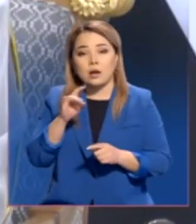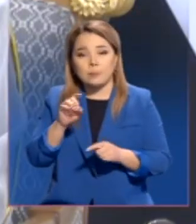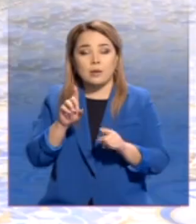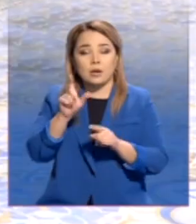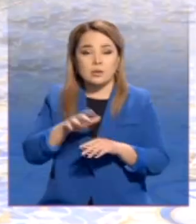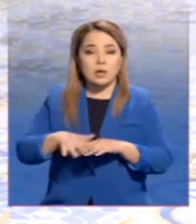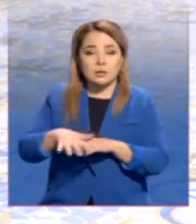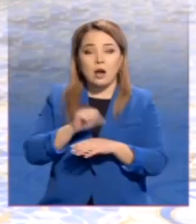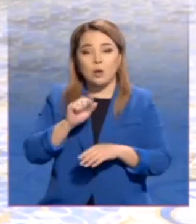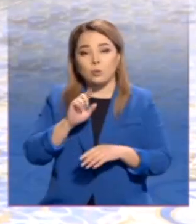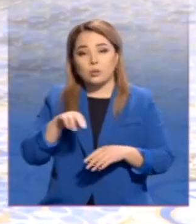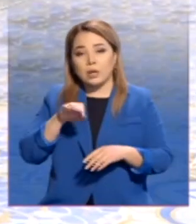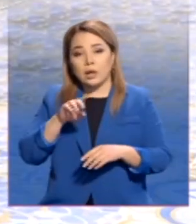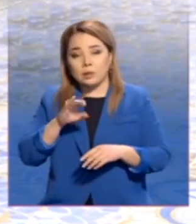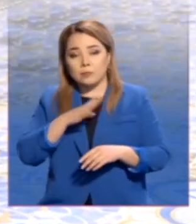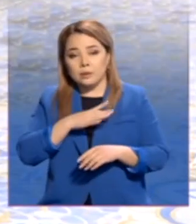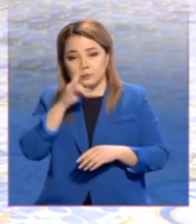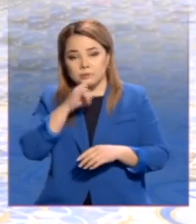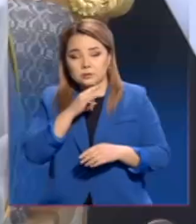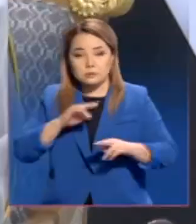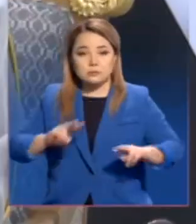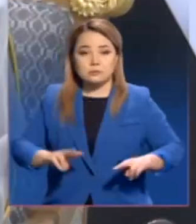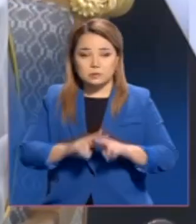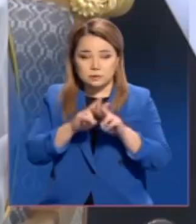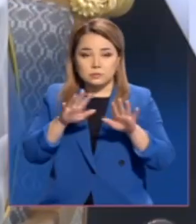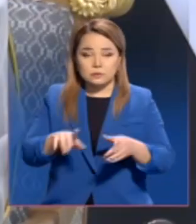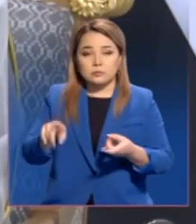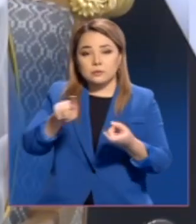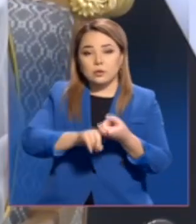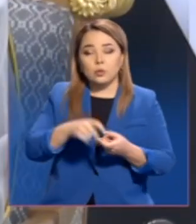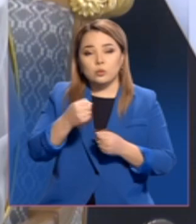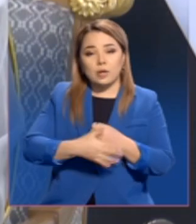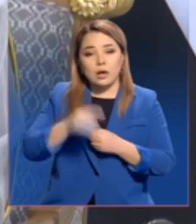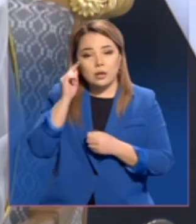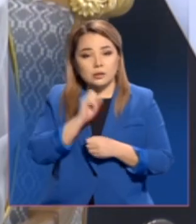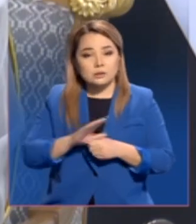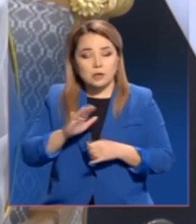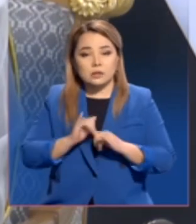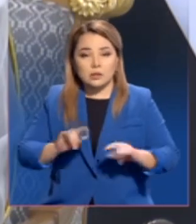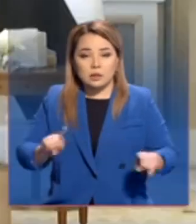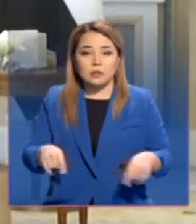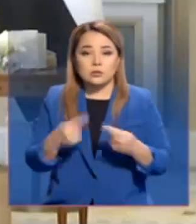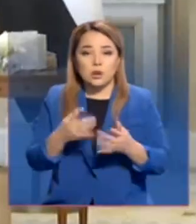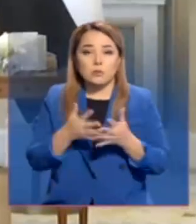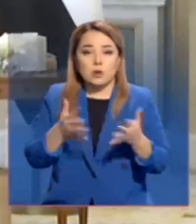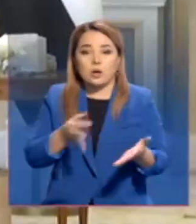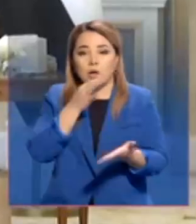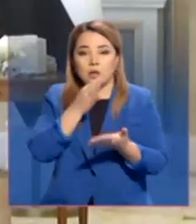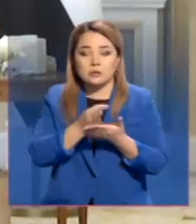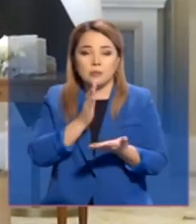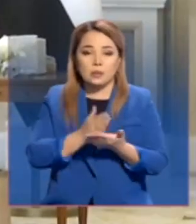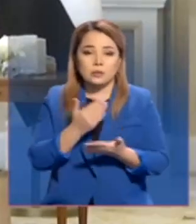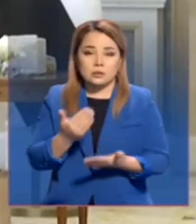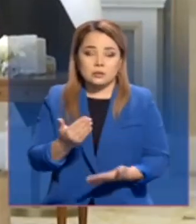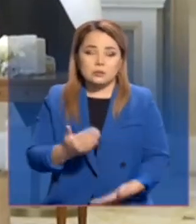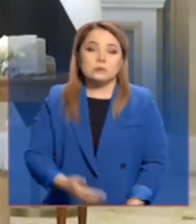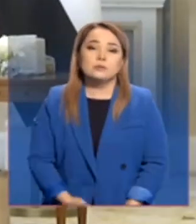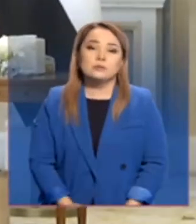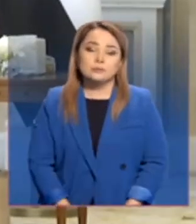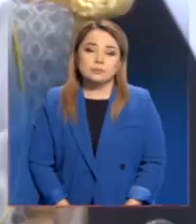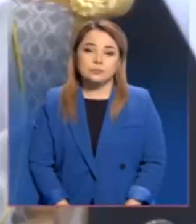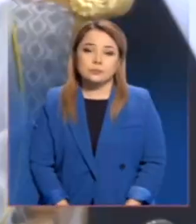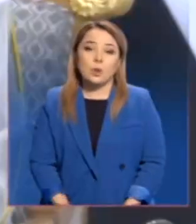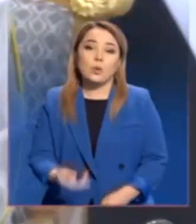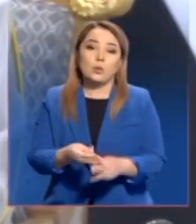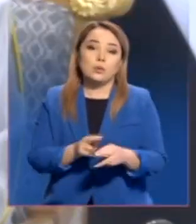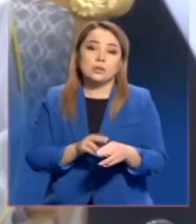мүдделі. Абу-Даби Астанамен тығыз қарым-қатынас арқылы Орталық Азиядағы ықпалын кеңейтуді көздейді.